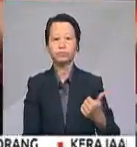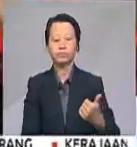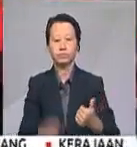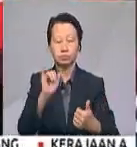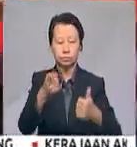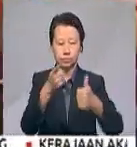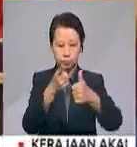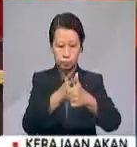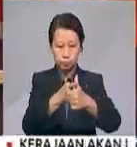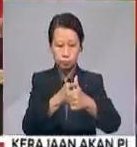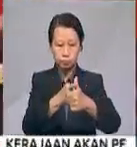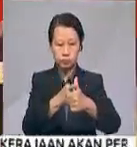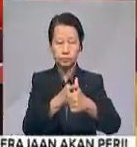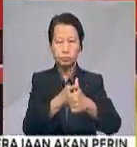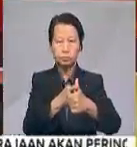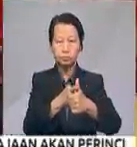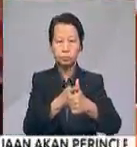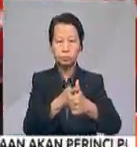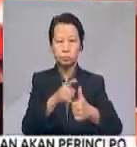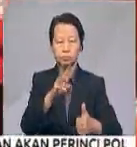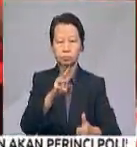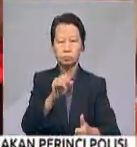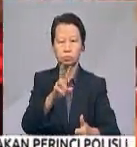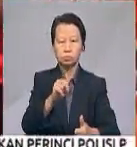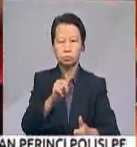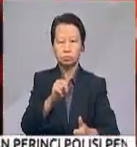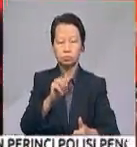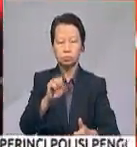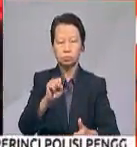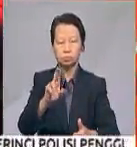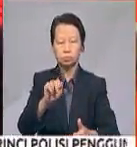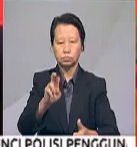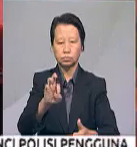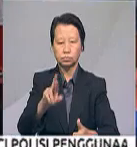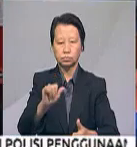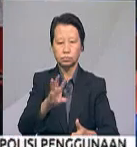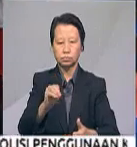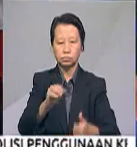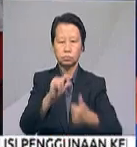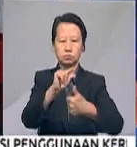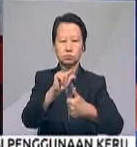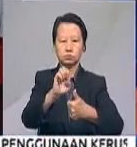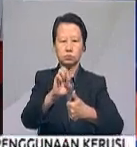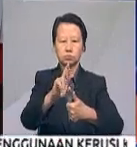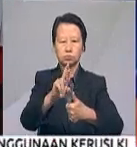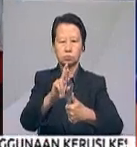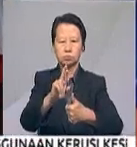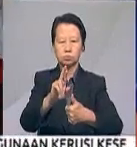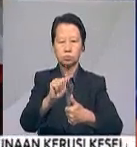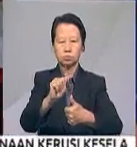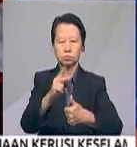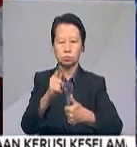Yang pertama, Wendy Subramaniam, Gerakan.